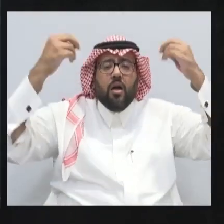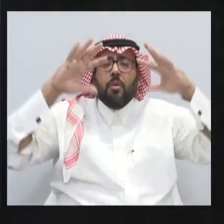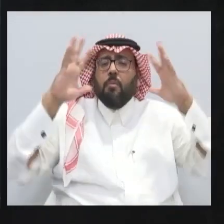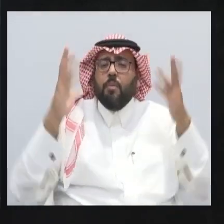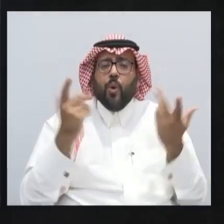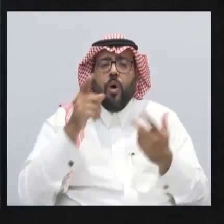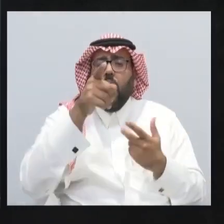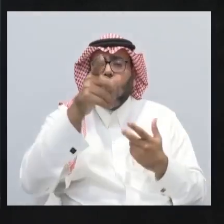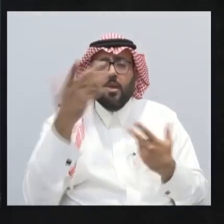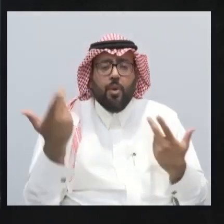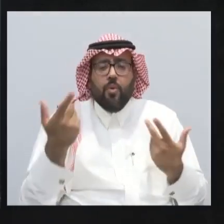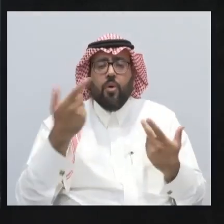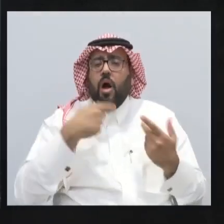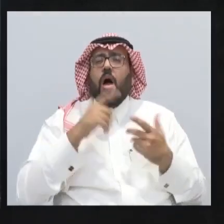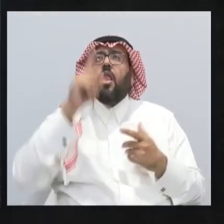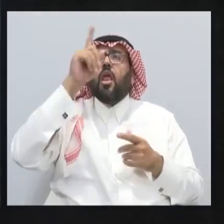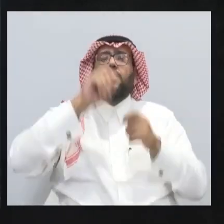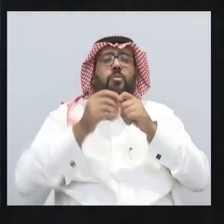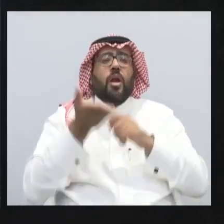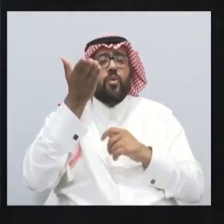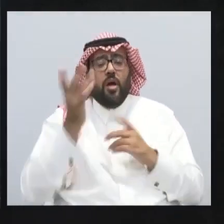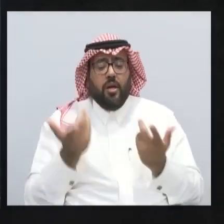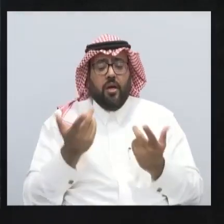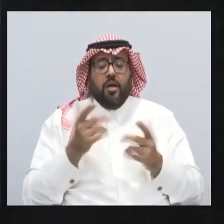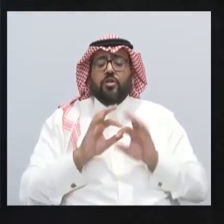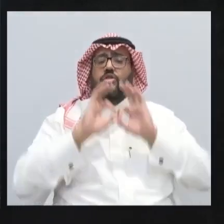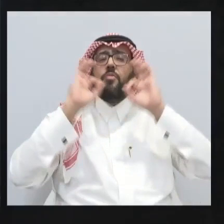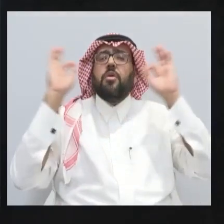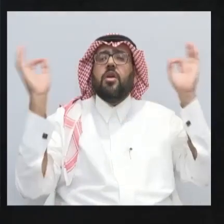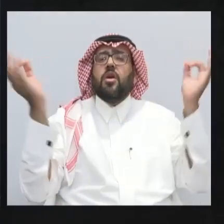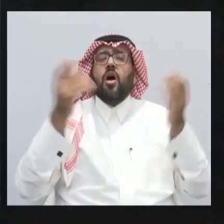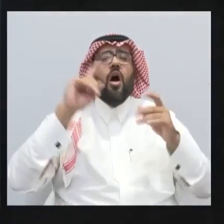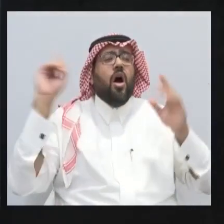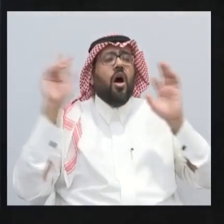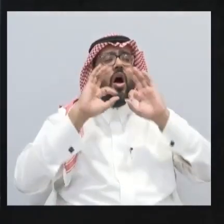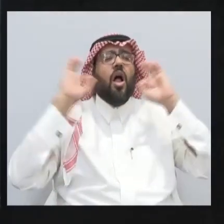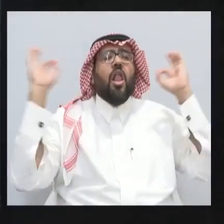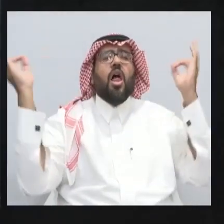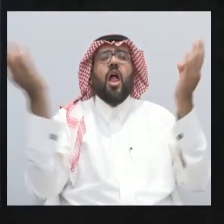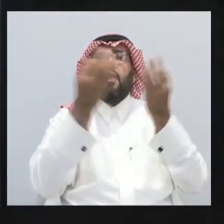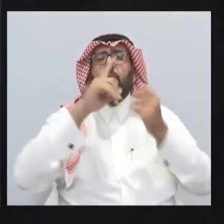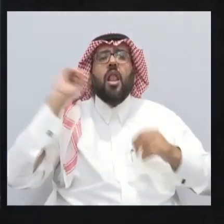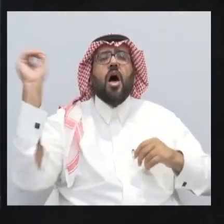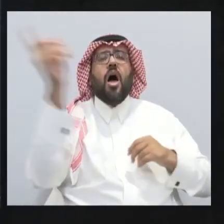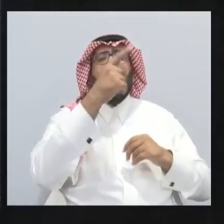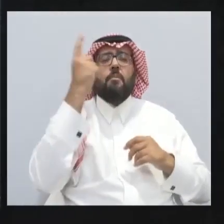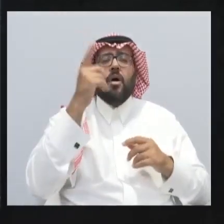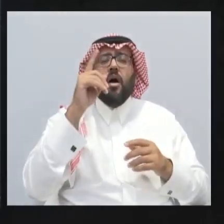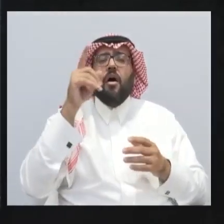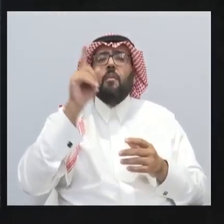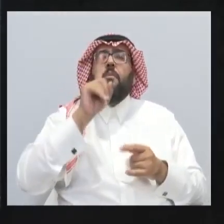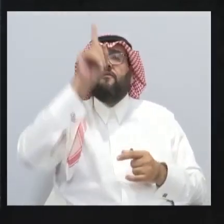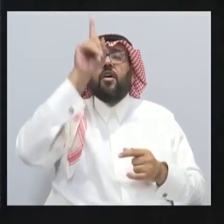وتعالى فكيف تصرف العباده لغيره هو بيده كل الكون فلا نعبد الا الله جل وعلا